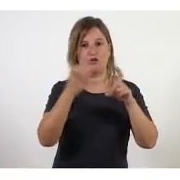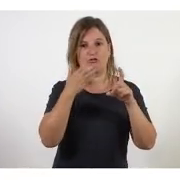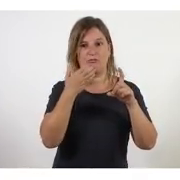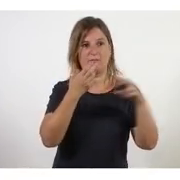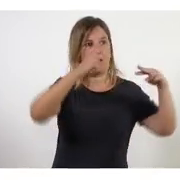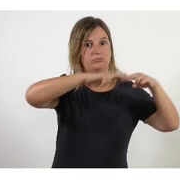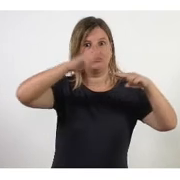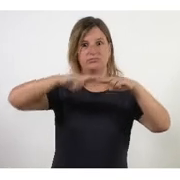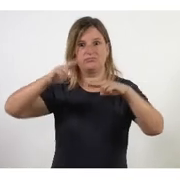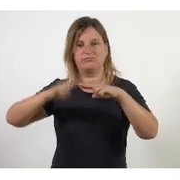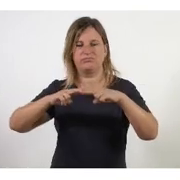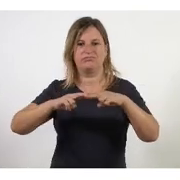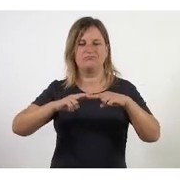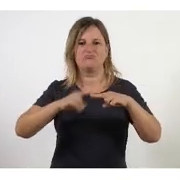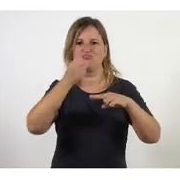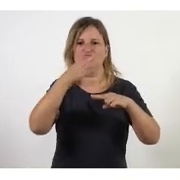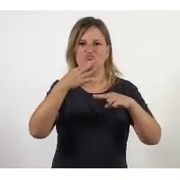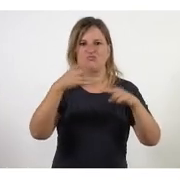textos creatius.